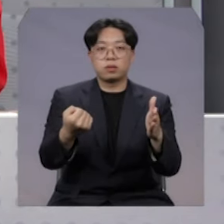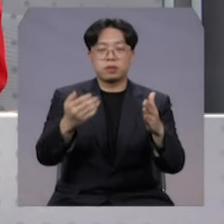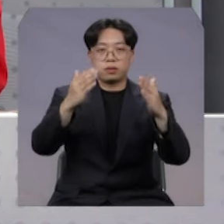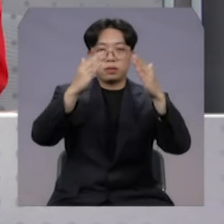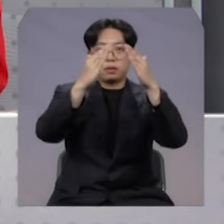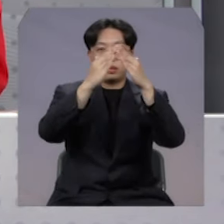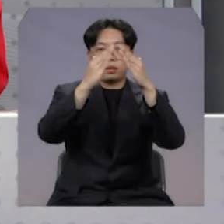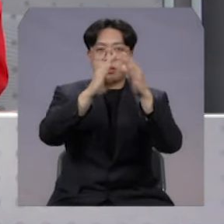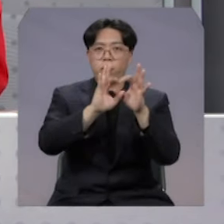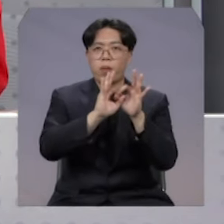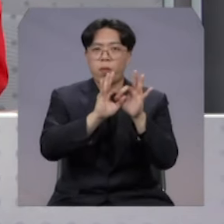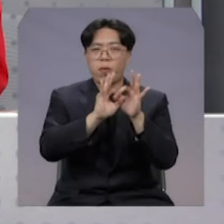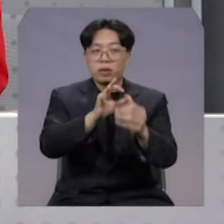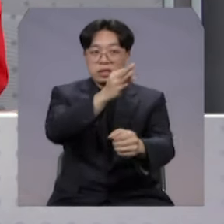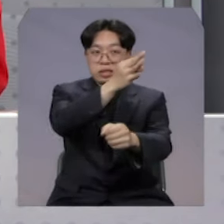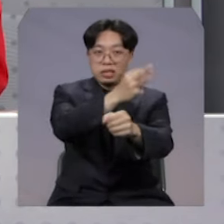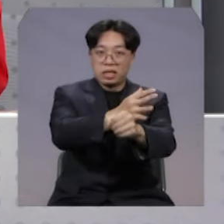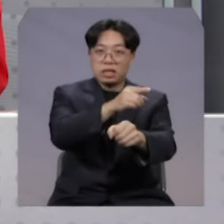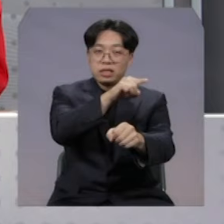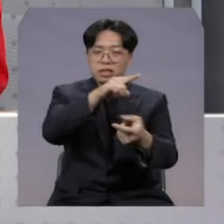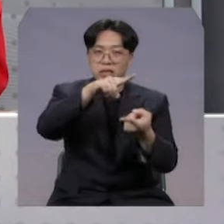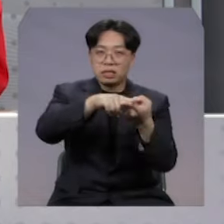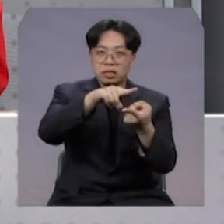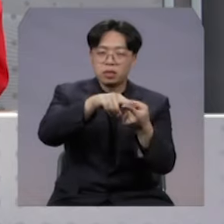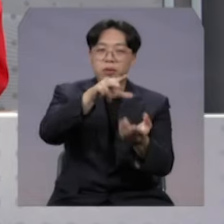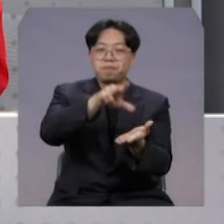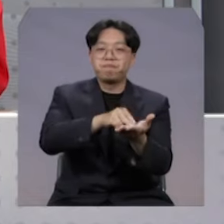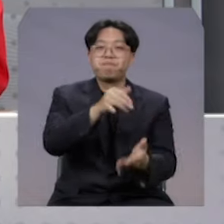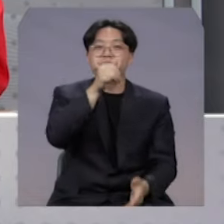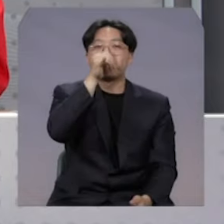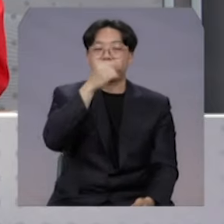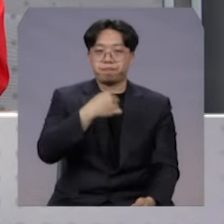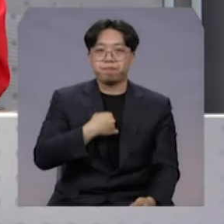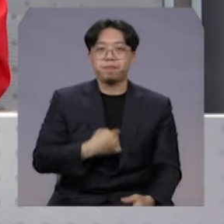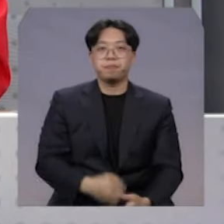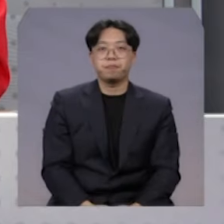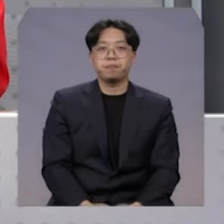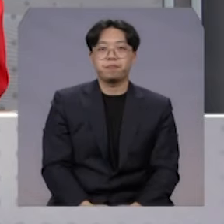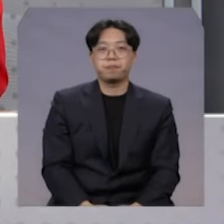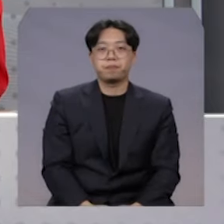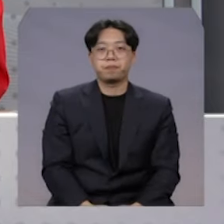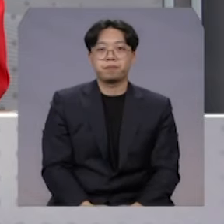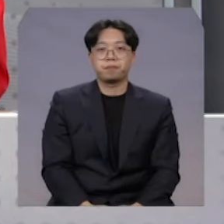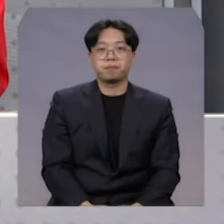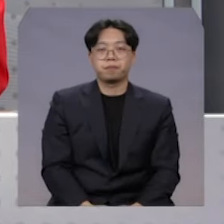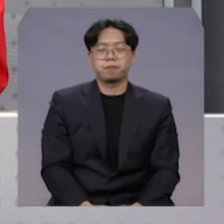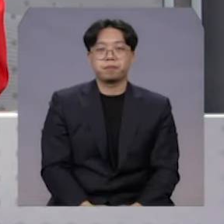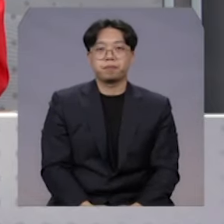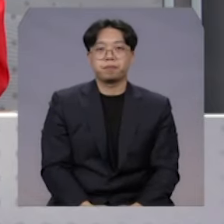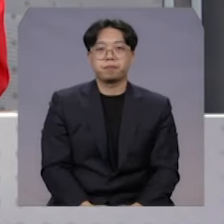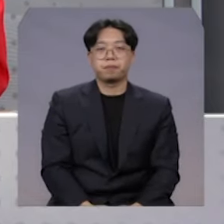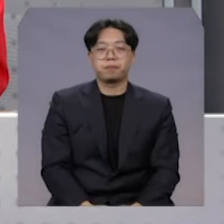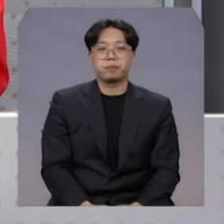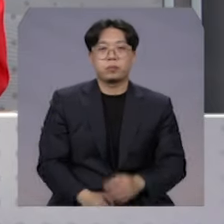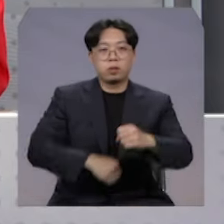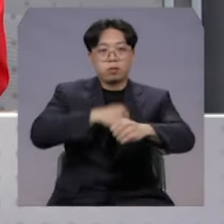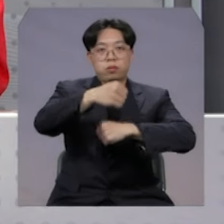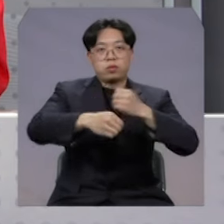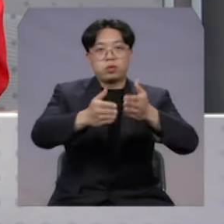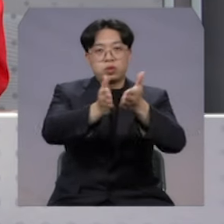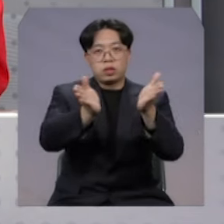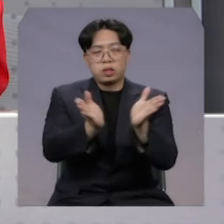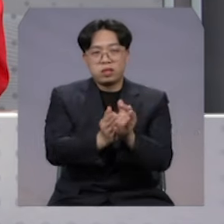부동산 구입 이런 것들에 대해서는 좀 문제가 있다고 생각을 하고요. 더불어민주당에서 이런 후보들을